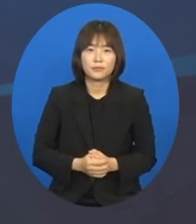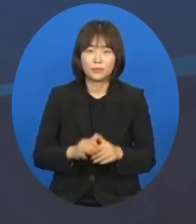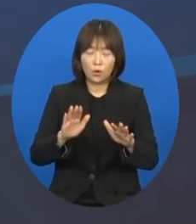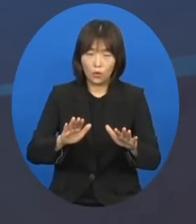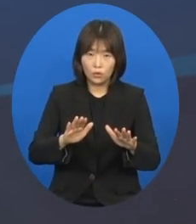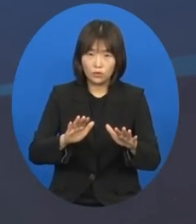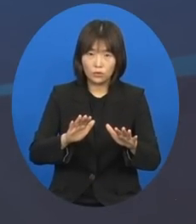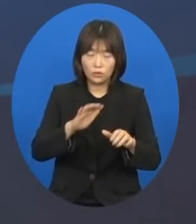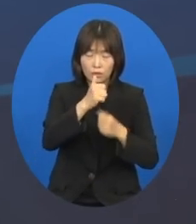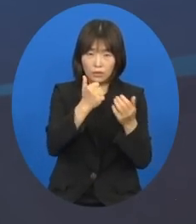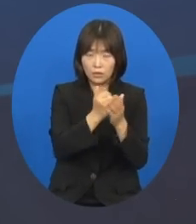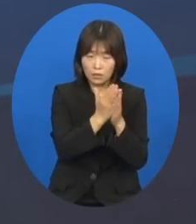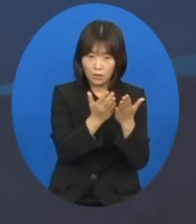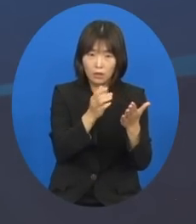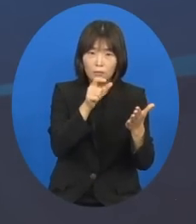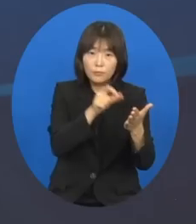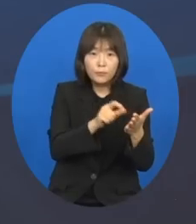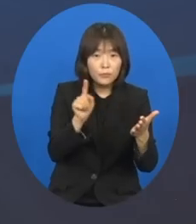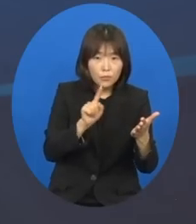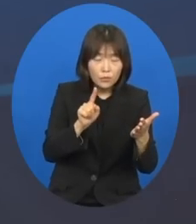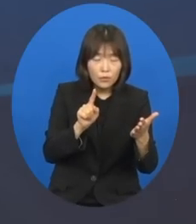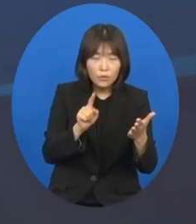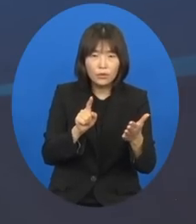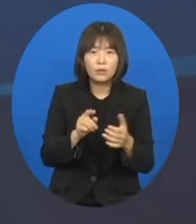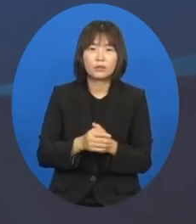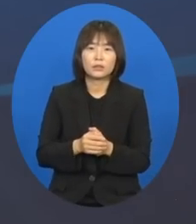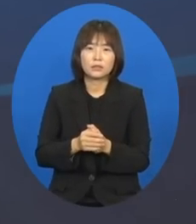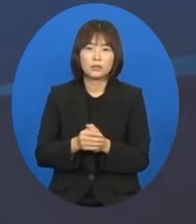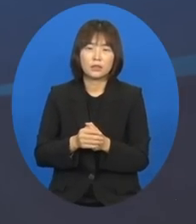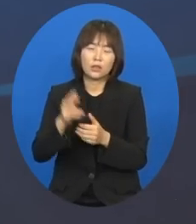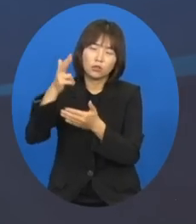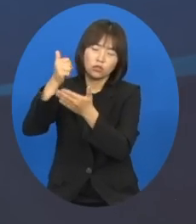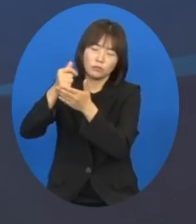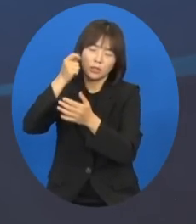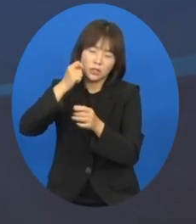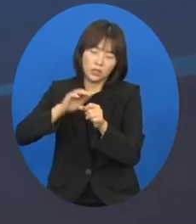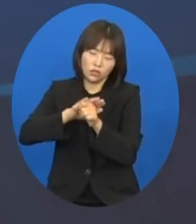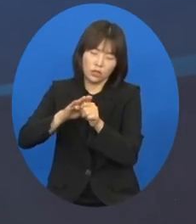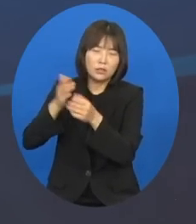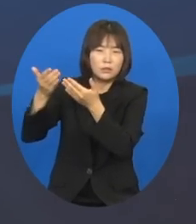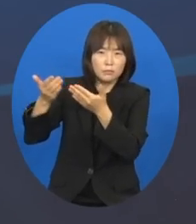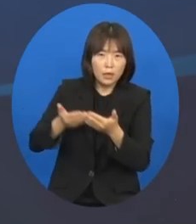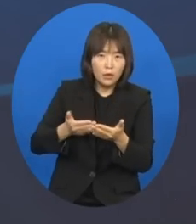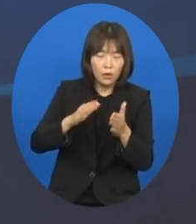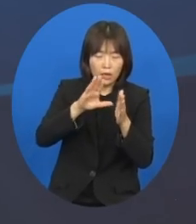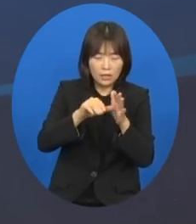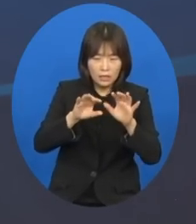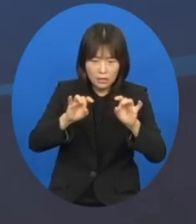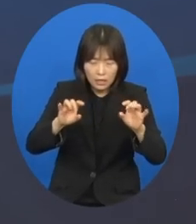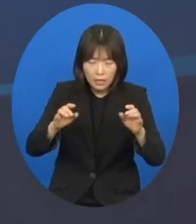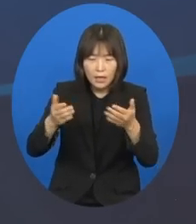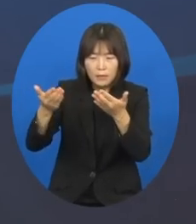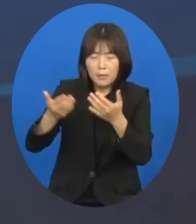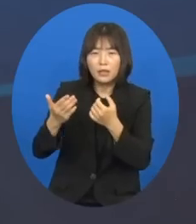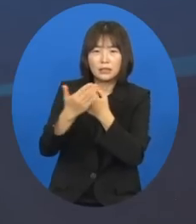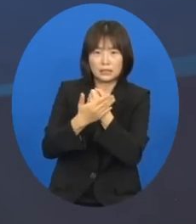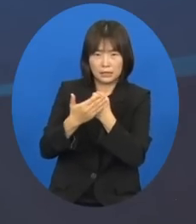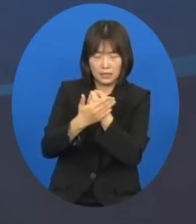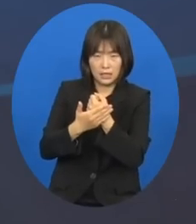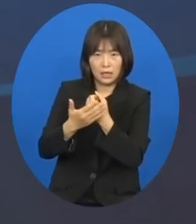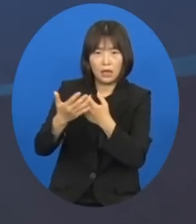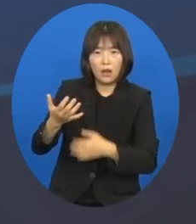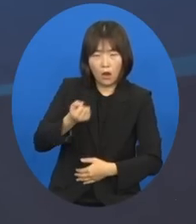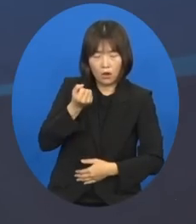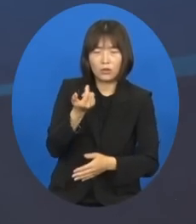본문이 뭐라고 이야기합니까 그의 긍휼하심을 입고 때를 따라 돕는 은혜를 얻기 위하여